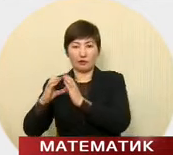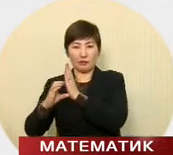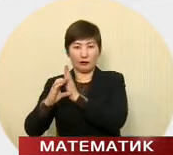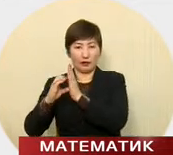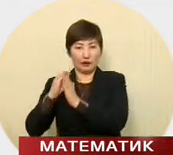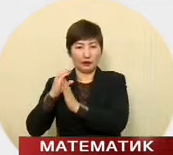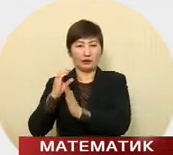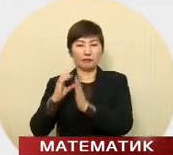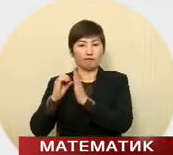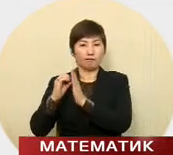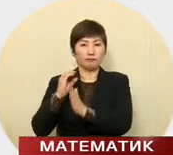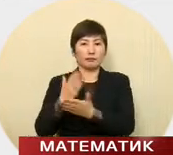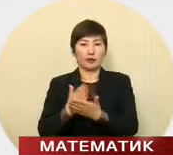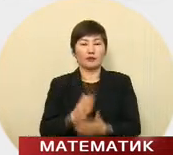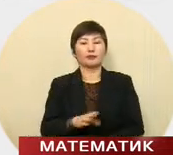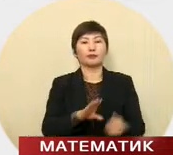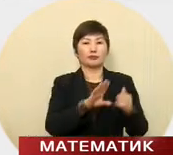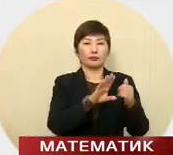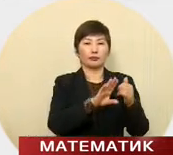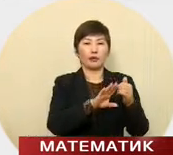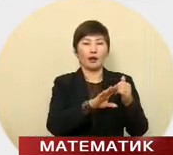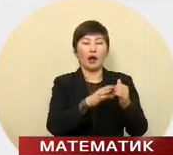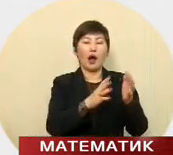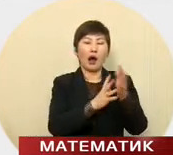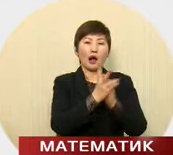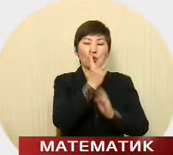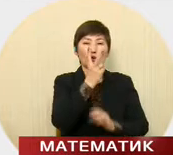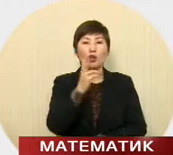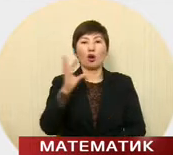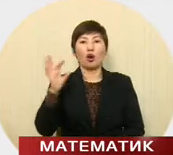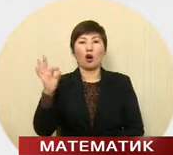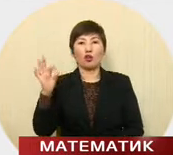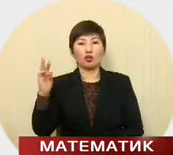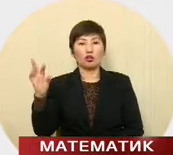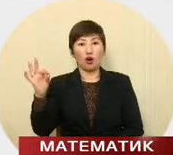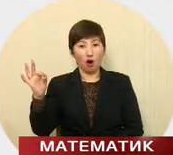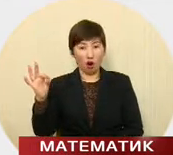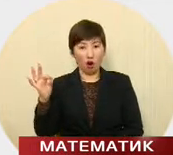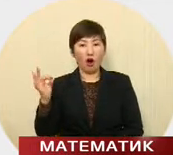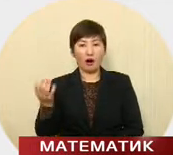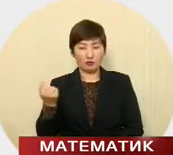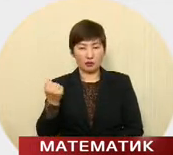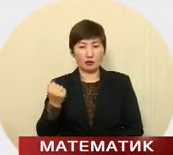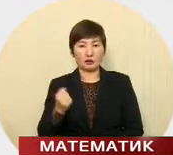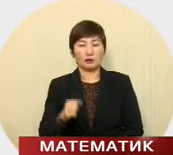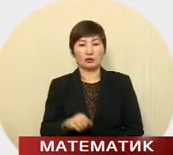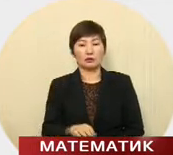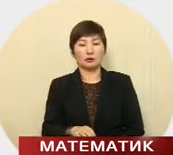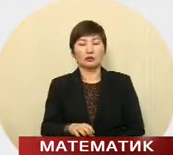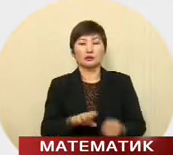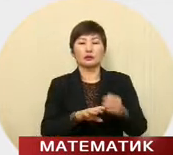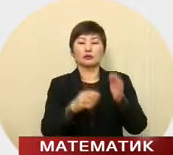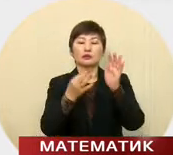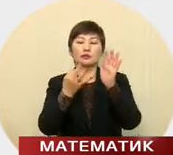оноог дүрслэх юм бол 12 оноо авсан байгаа. 12 оноо гэдэг маань бүтэн 6 бөмбөгтний зурагтай тэнцүү